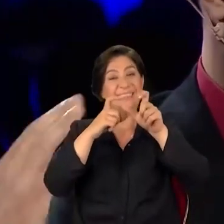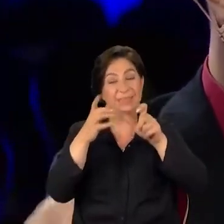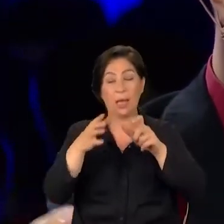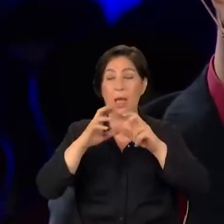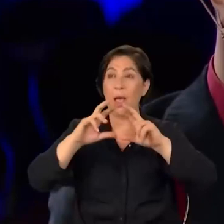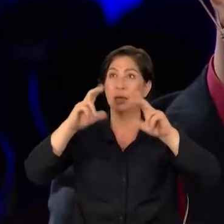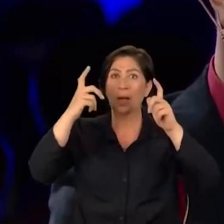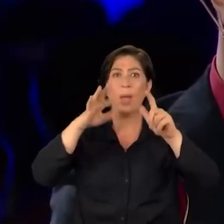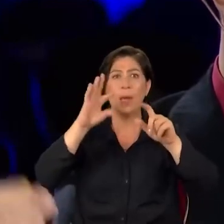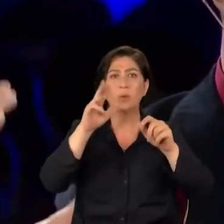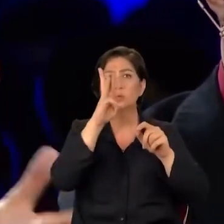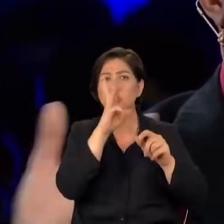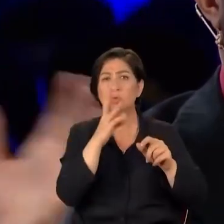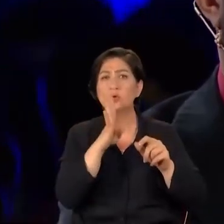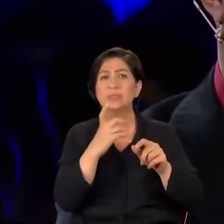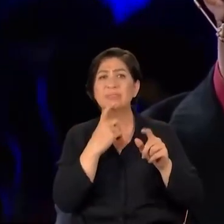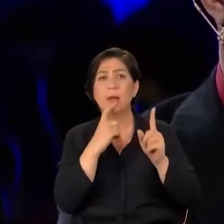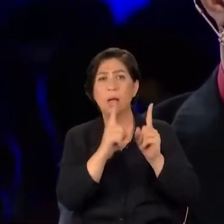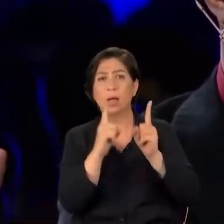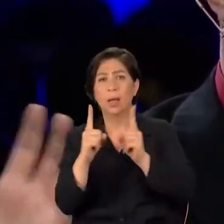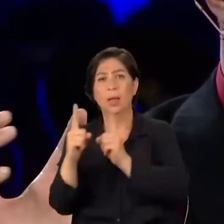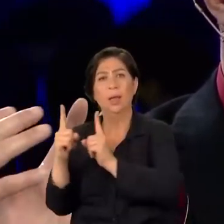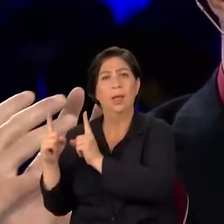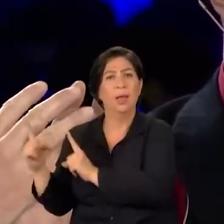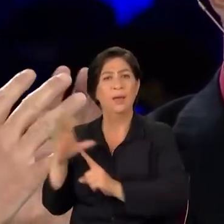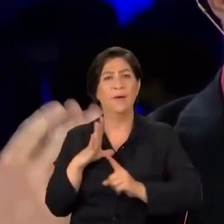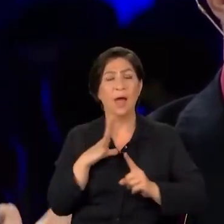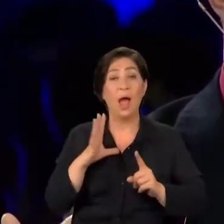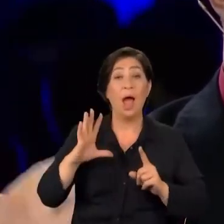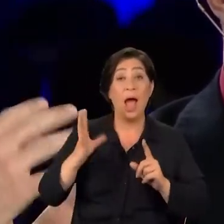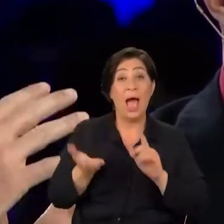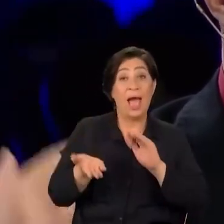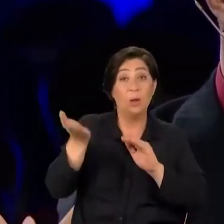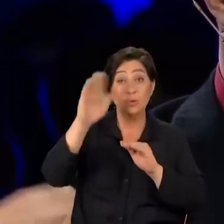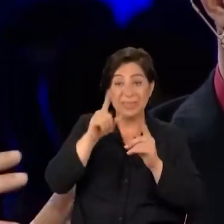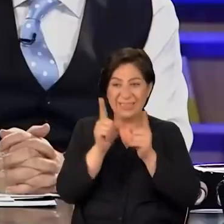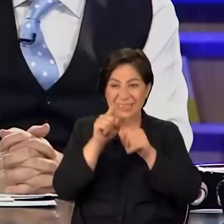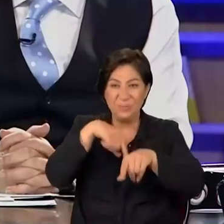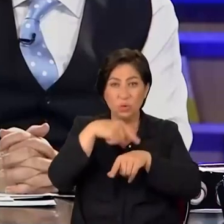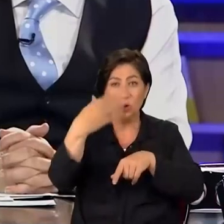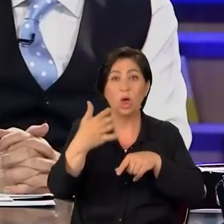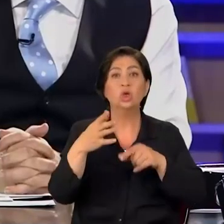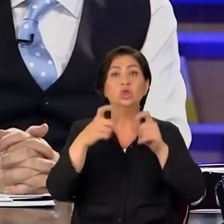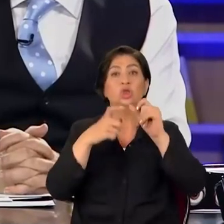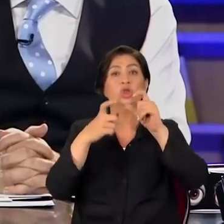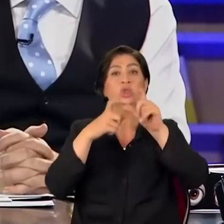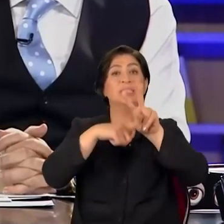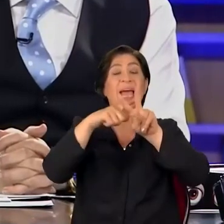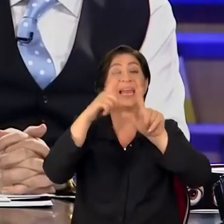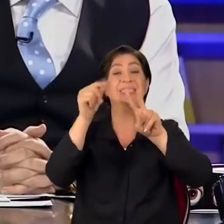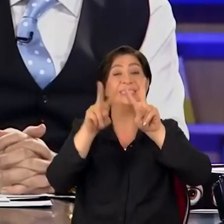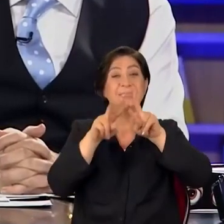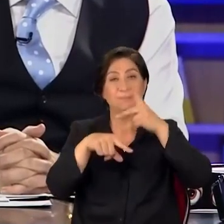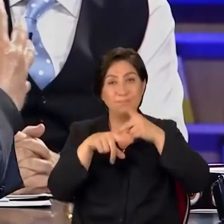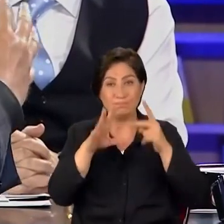Rönesans, arkasından aydınlanma, hepsinin arasında 300-400 sene var. Aydınlanmadan sonra, kısa bir süre sonra sosyalizm geldi.